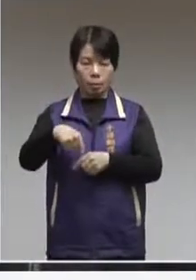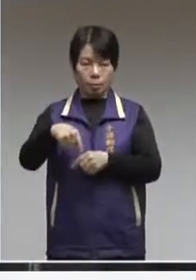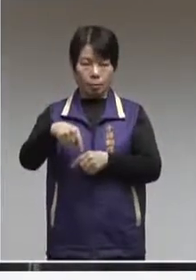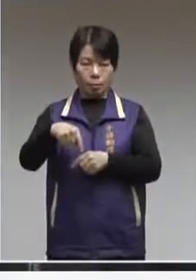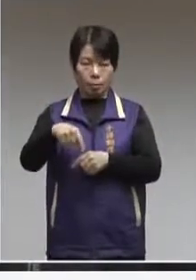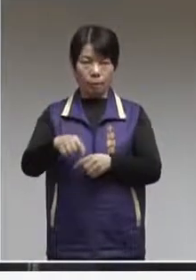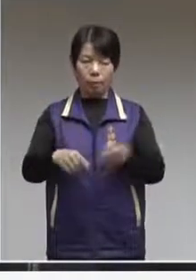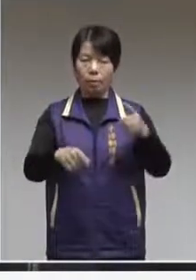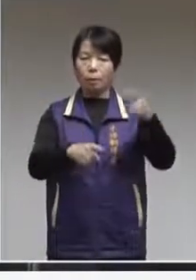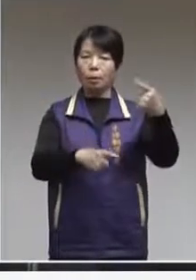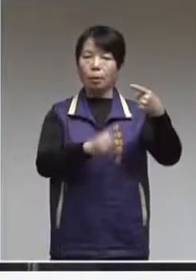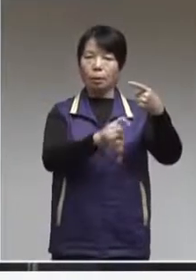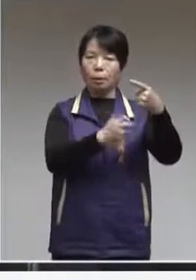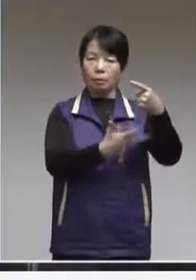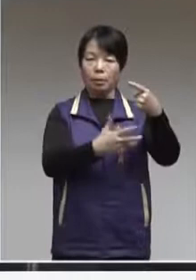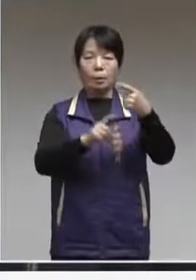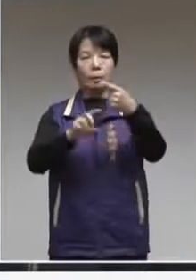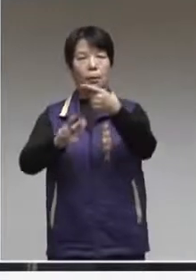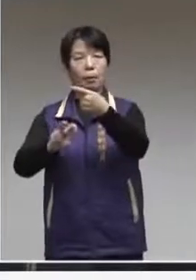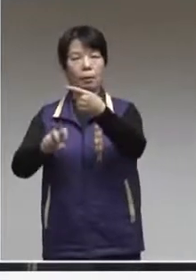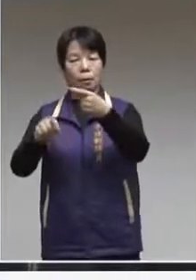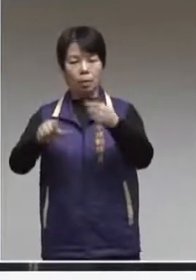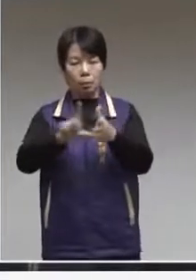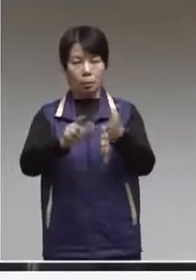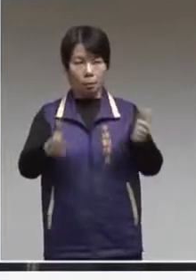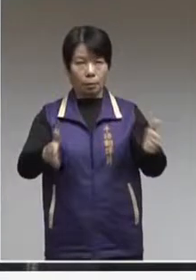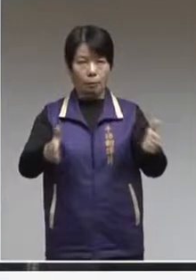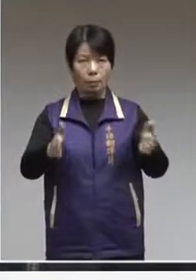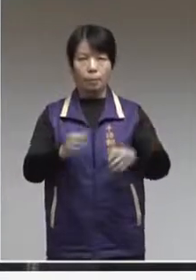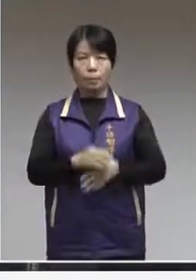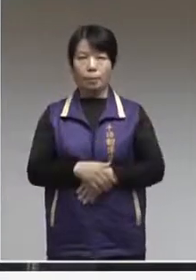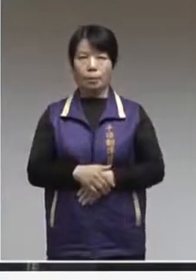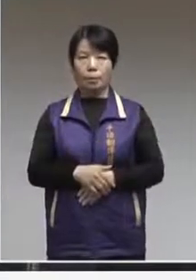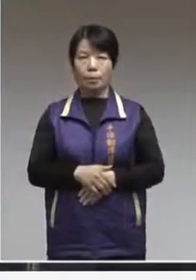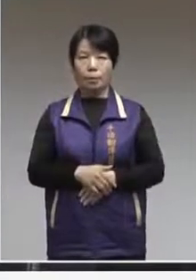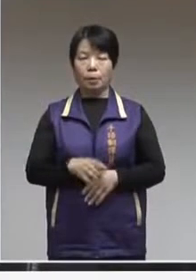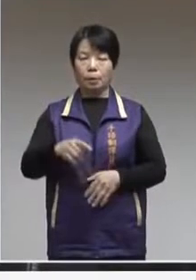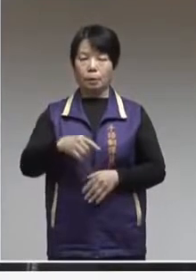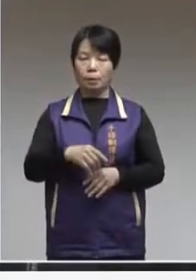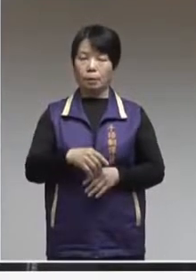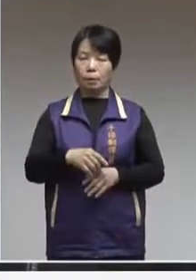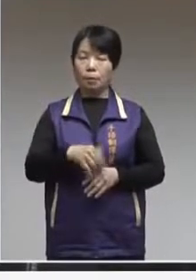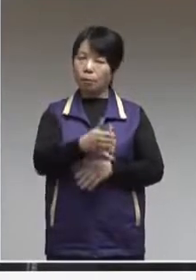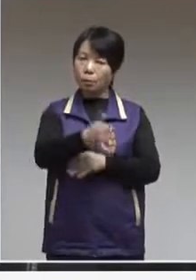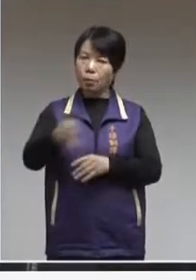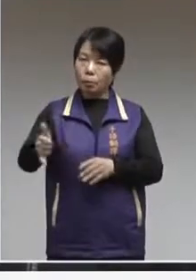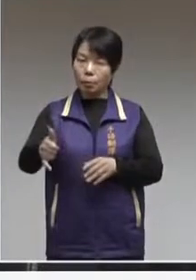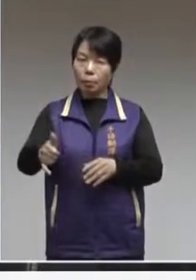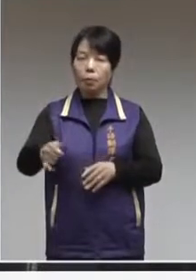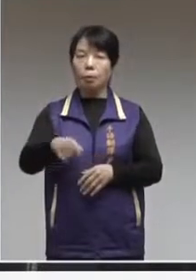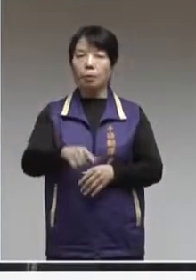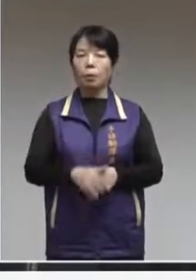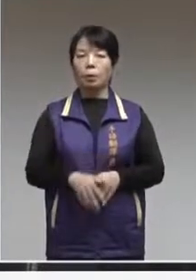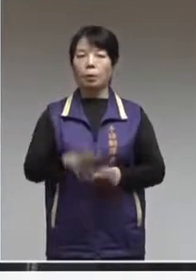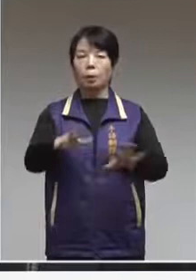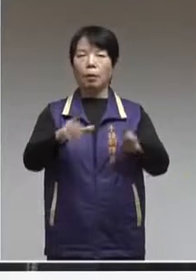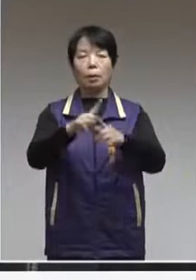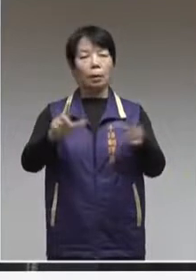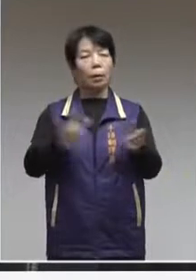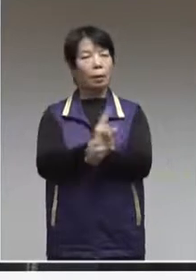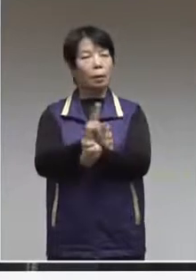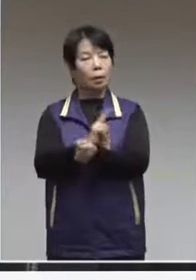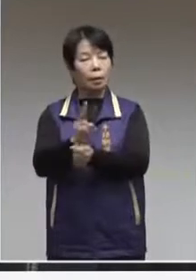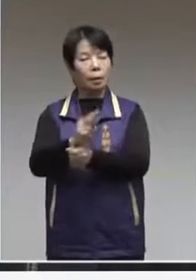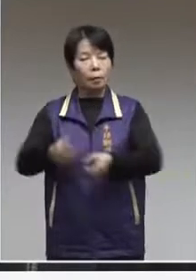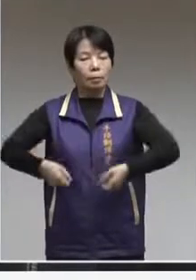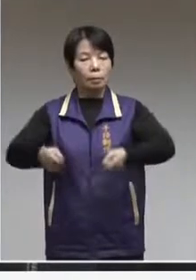糕，那18号跟20号大概时间差不多的时段有到汉民路周边的这个大林市场的摊贩